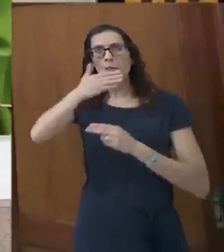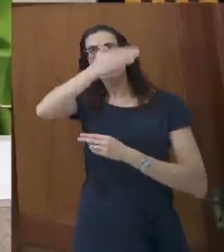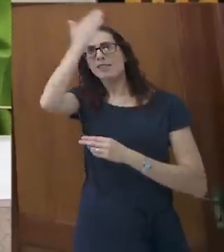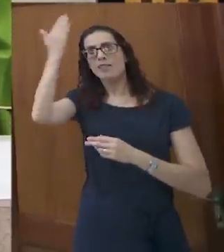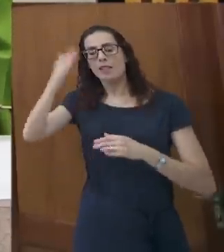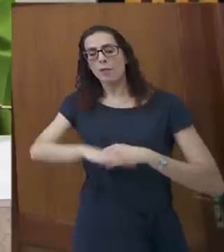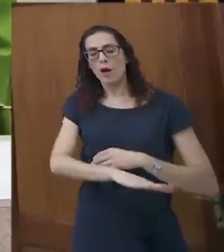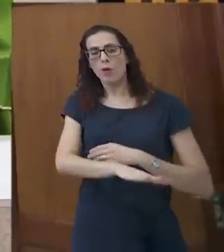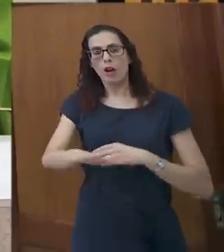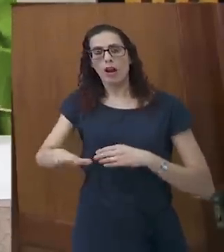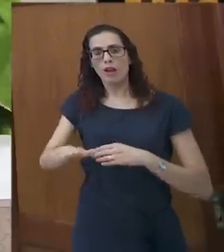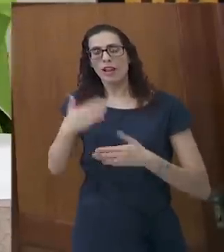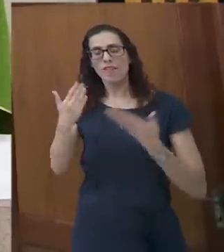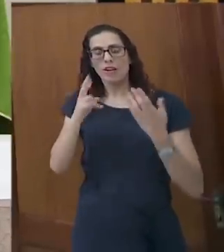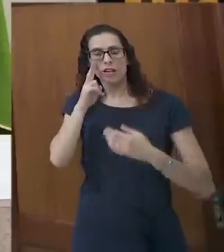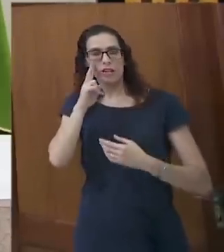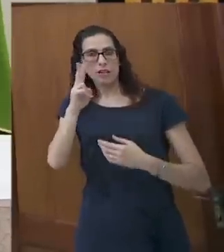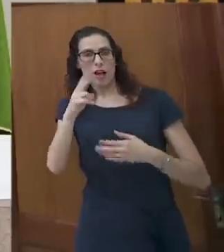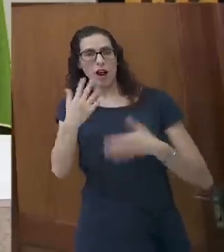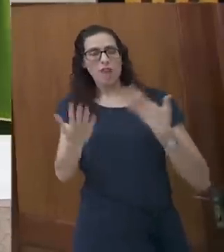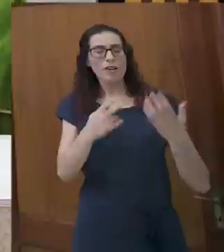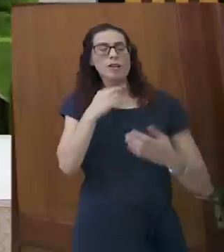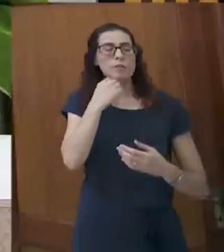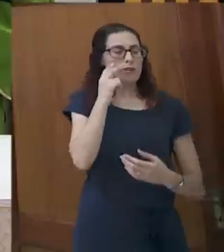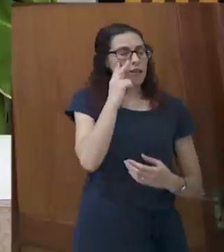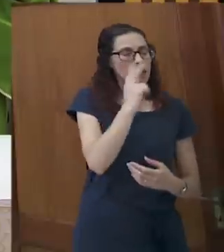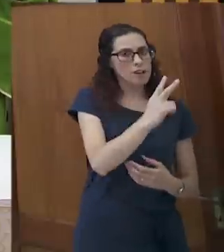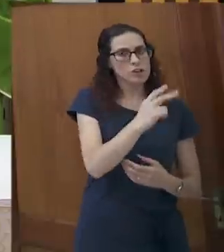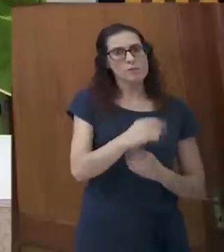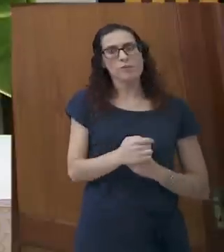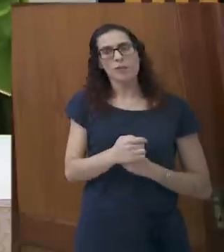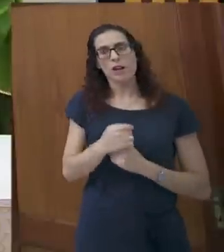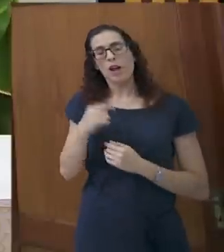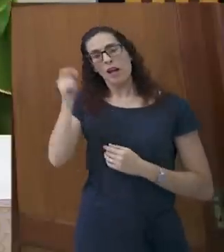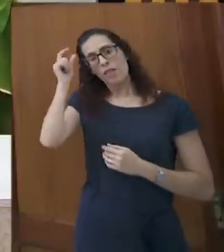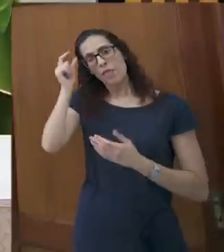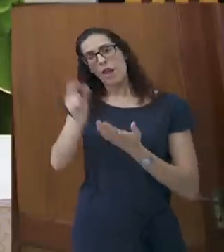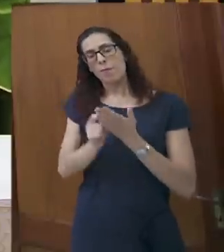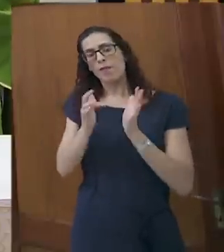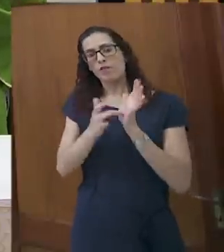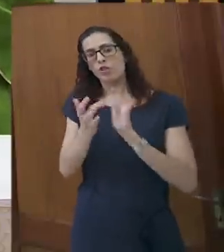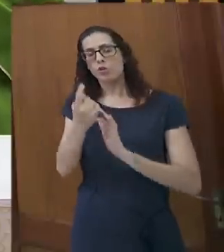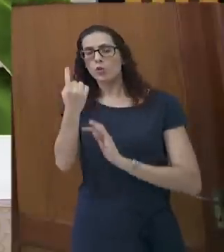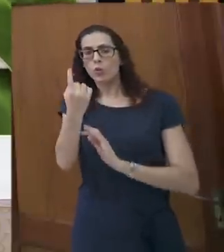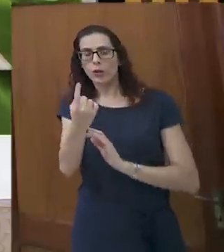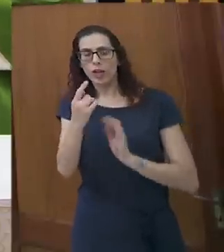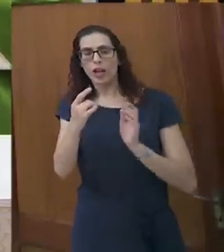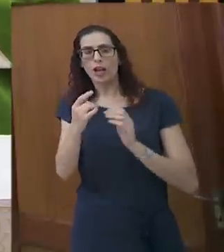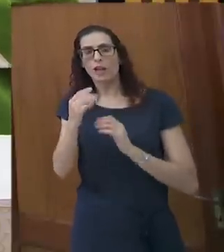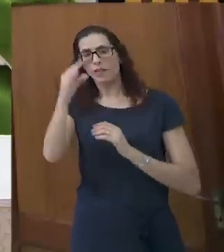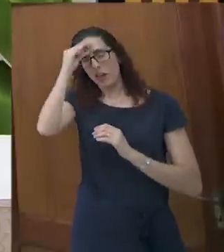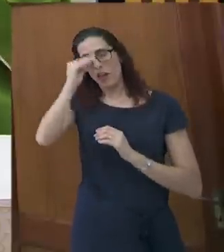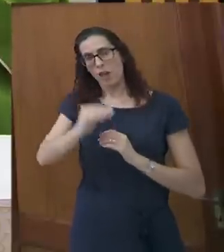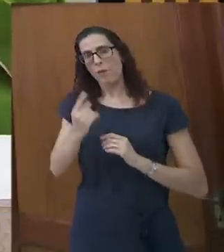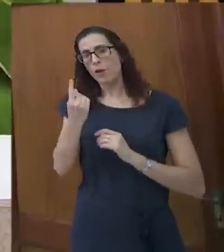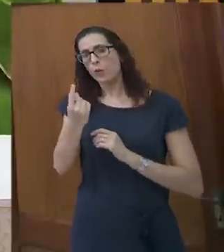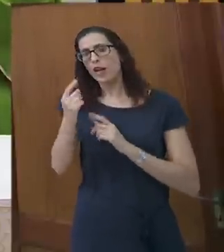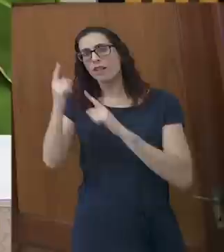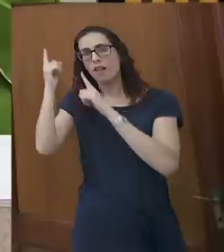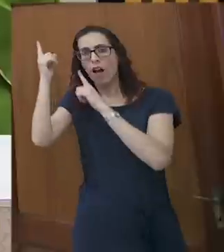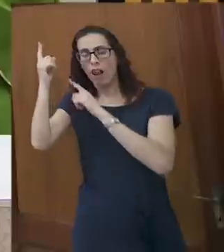is-sema u l-art dak kollu li jidher u dak li ma jidhirx. U f'mulli wieħed Ġesu Kristu ben waħdini ta'